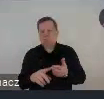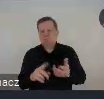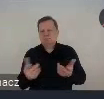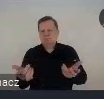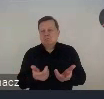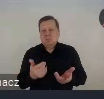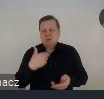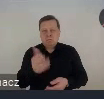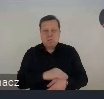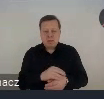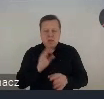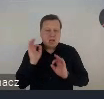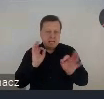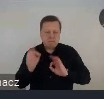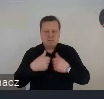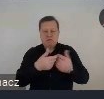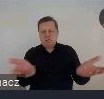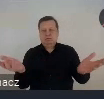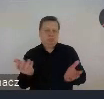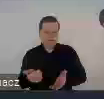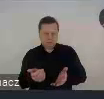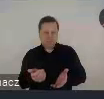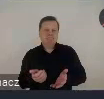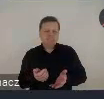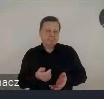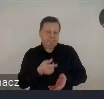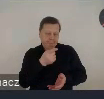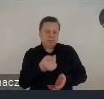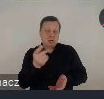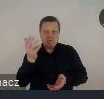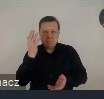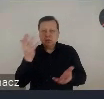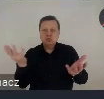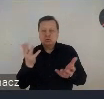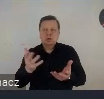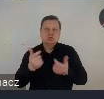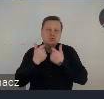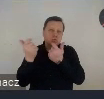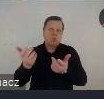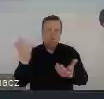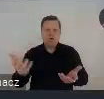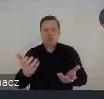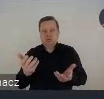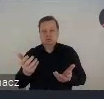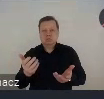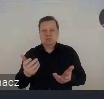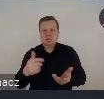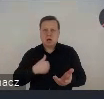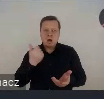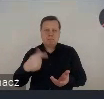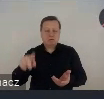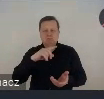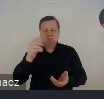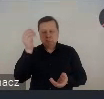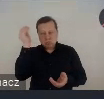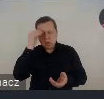wydawać dla nich materiały informacyjne, dzięki którym wiedzieli, gdzie mogą się zgłosić, żeby rozpocząć